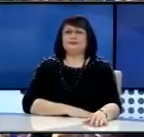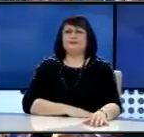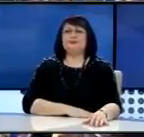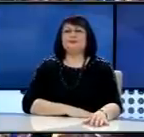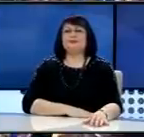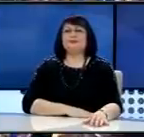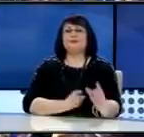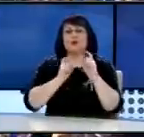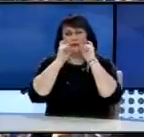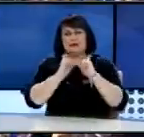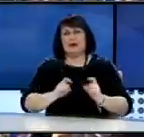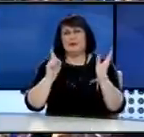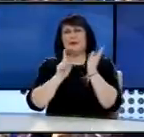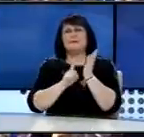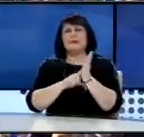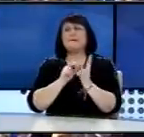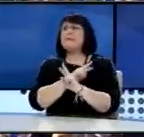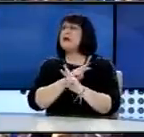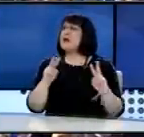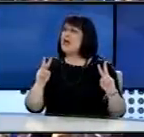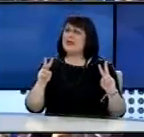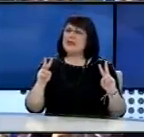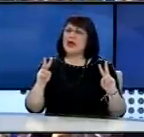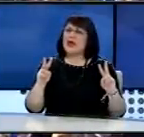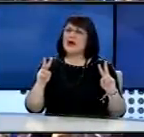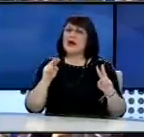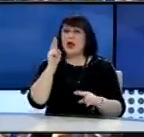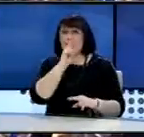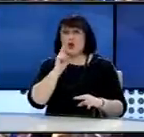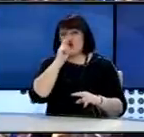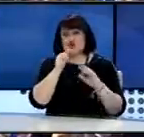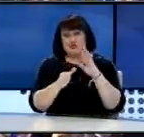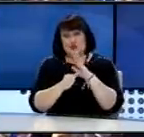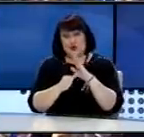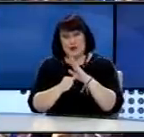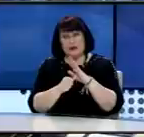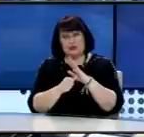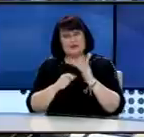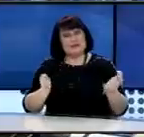Και οφείλουμε να είμαστε απόλυτα ξεκάθαροι ότι οι ενέργειες του Προέδρου Πούτιν